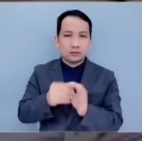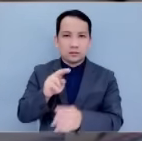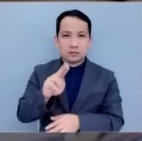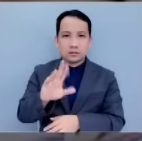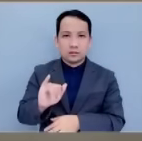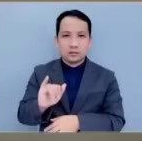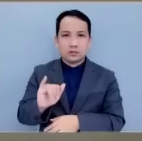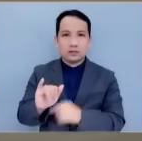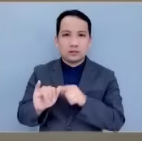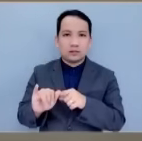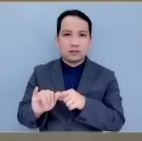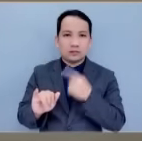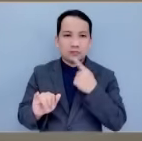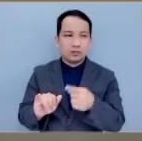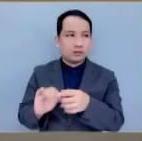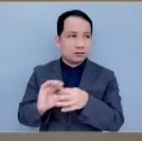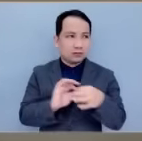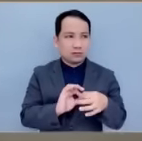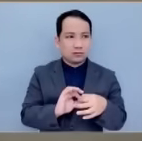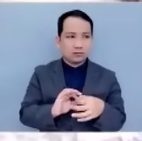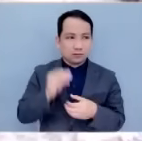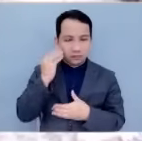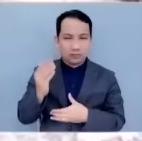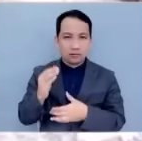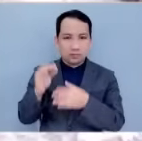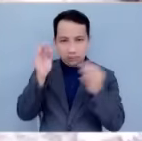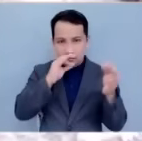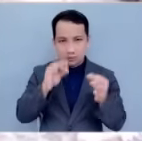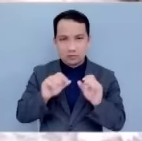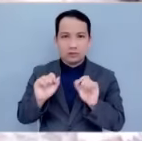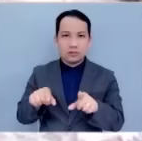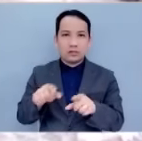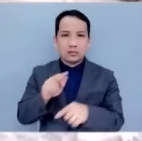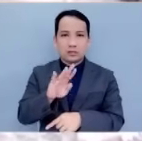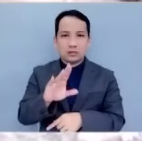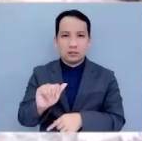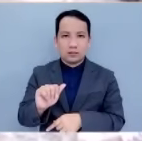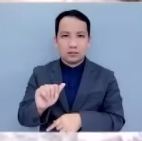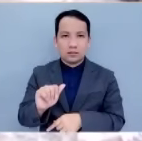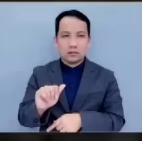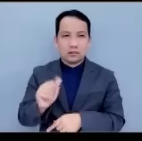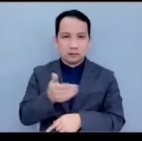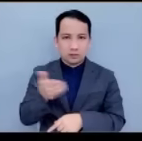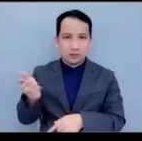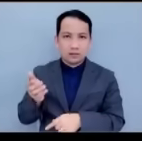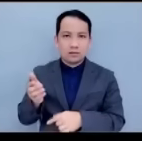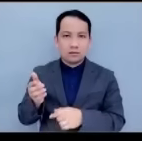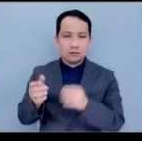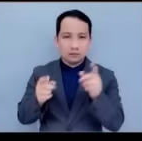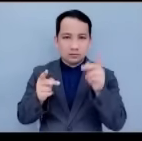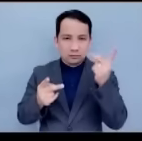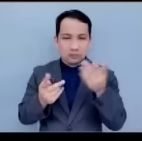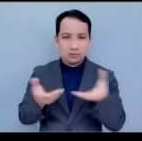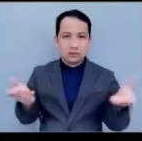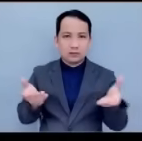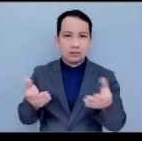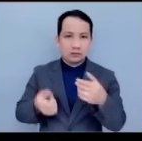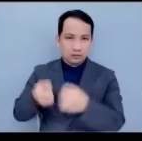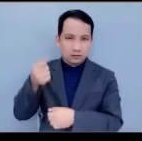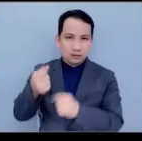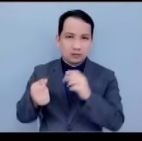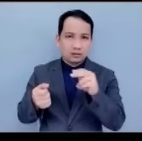Authority. Nag-ugat ito sa umano'y illegal na pagbebenta ng NFA rice sa piling traders. Kabilang sa sinuspindi, si